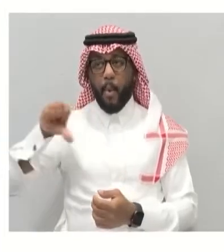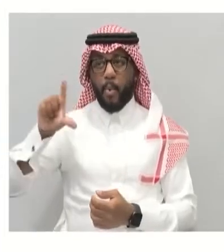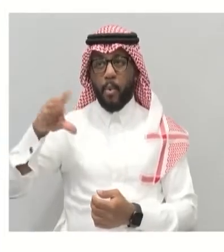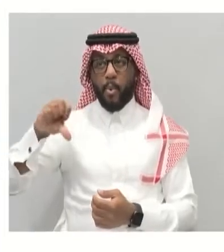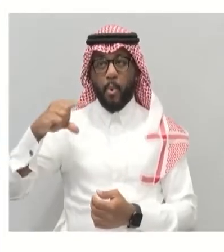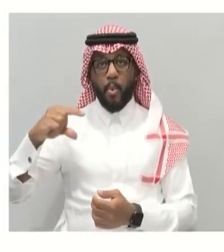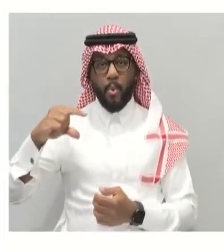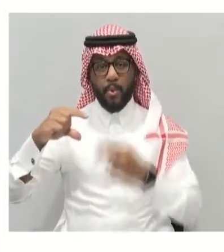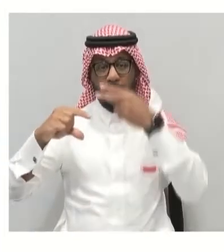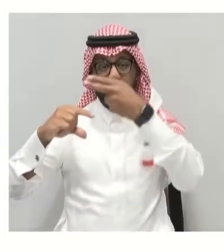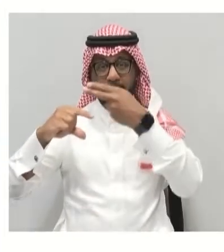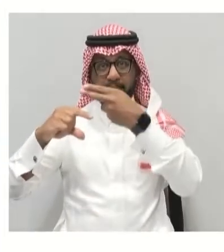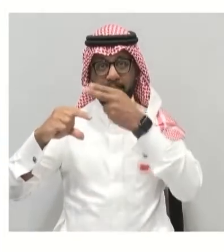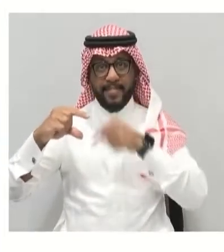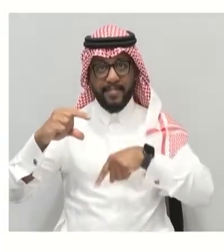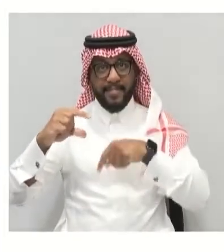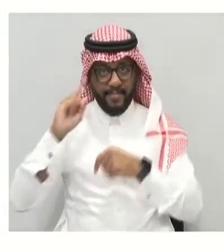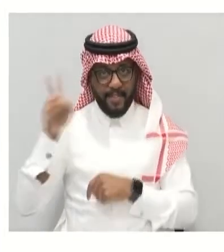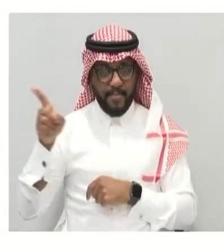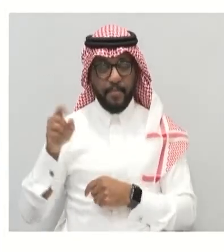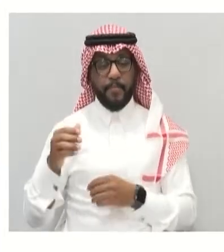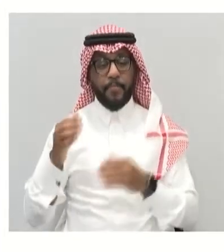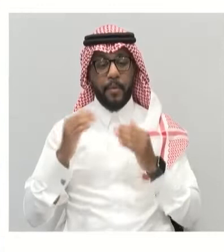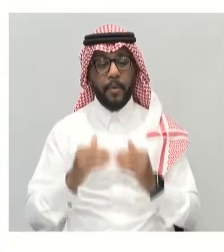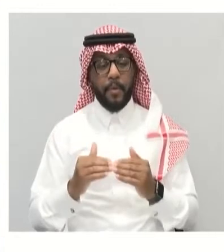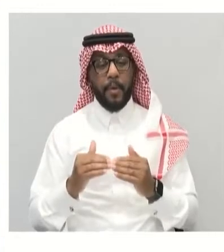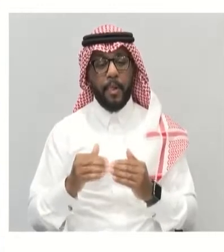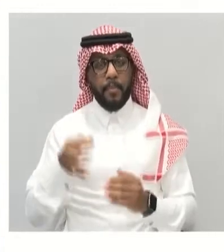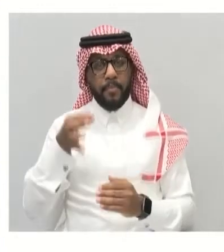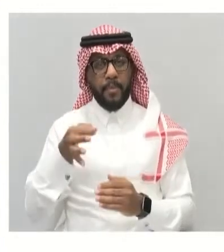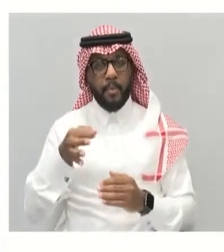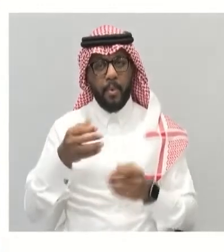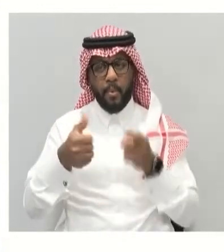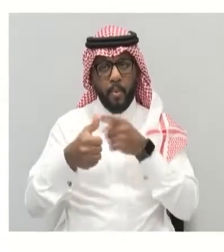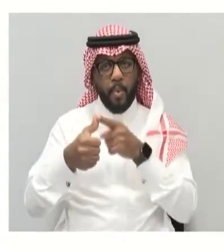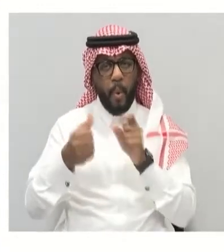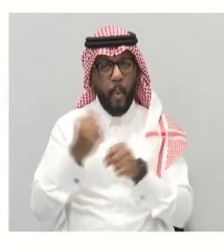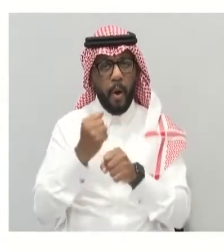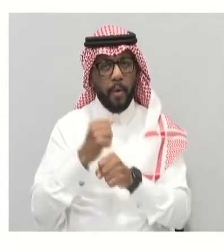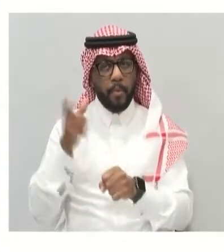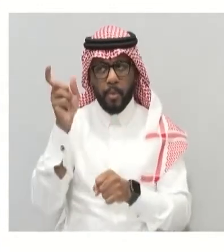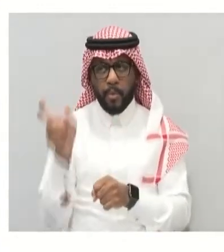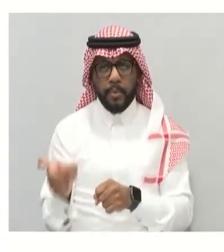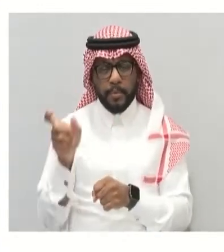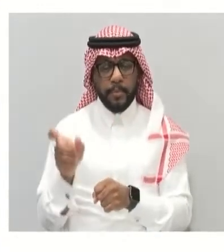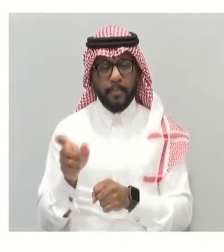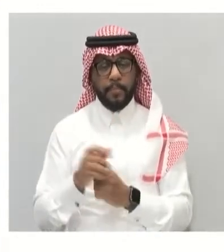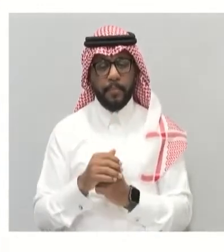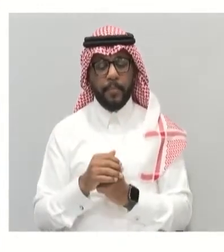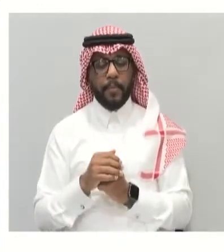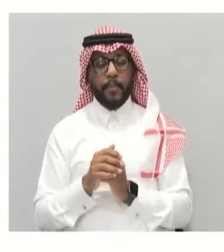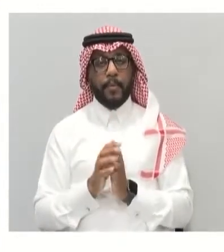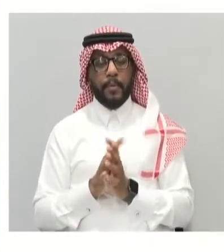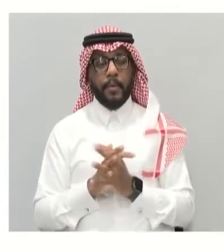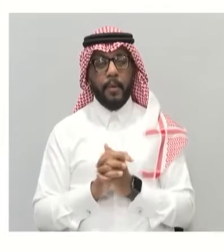الفتحه من صاحب الحال غذوتك الا تلاحظ الضمير الكاف الذي